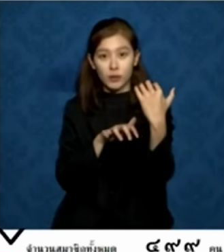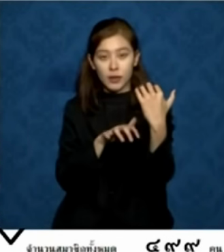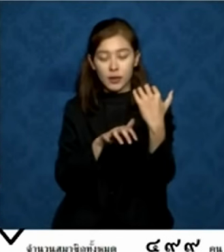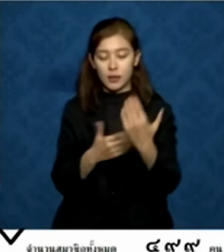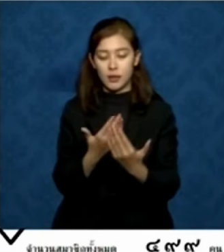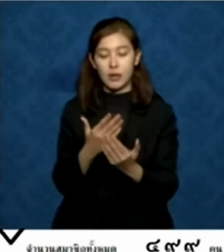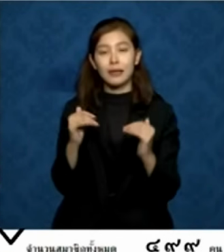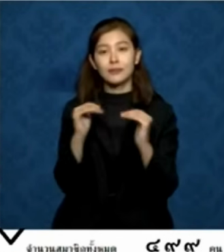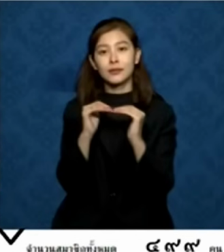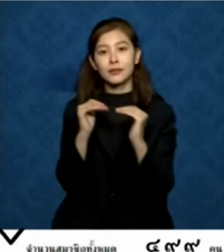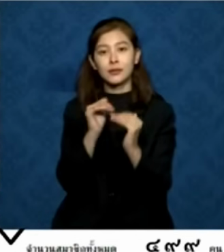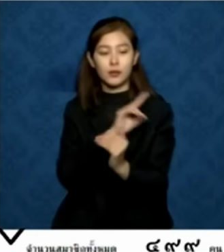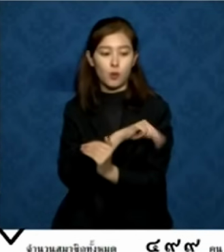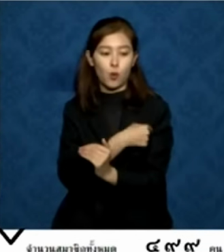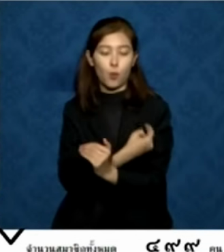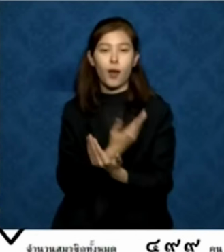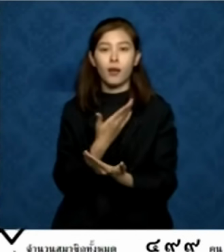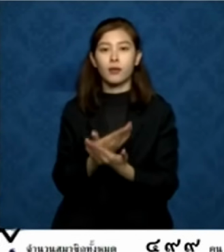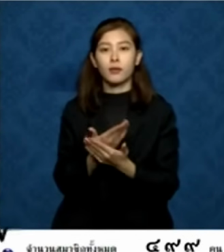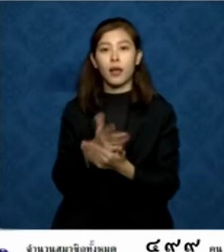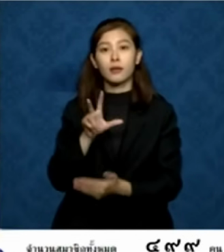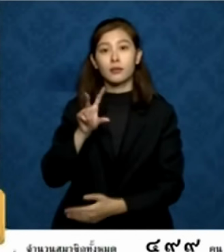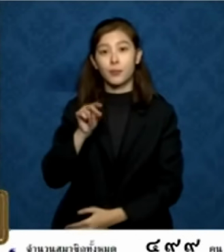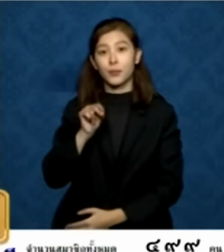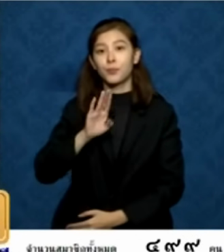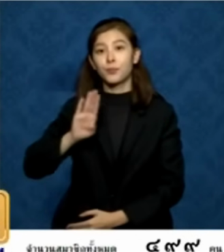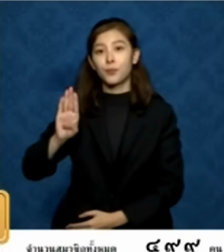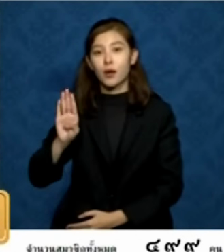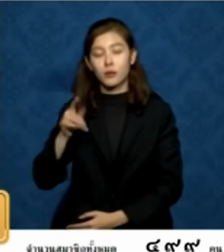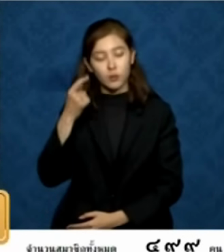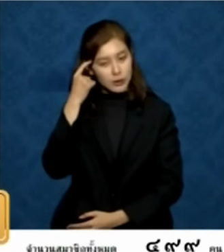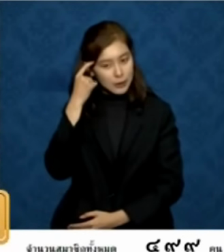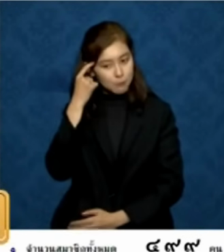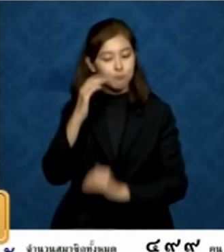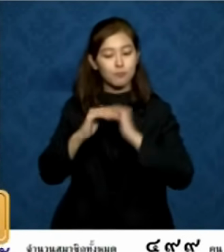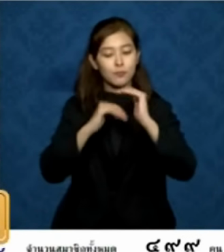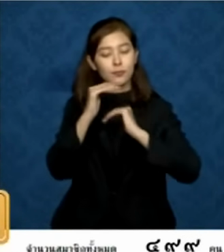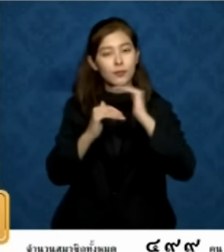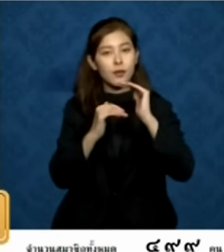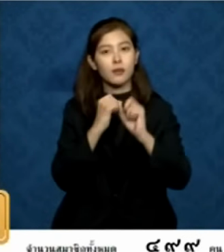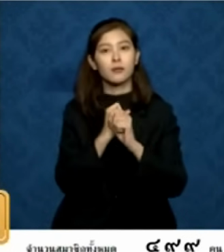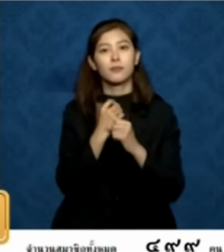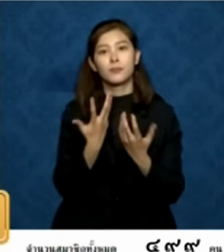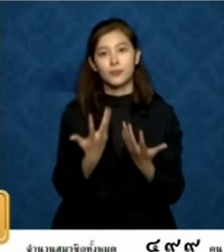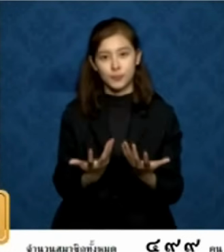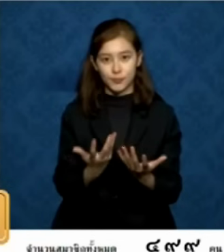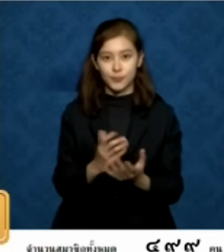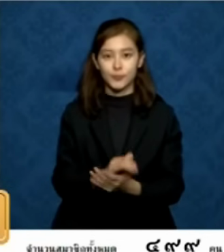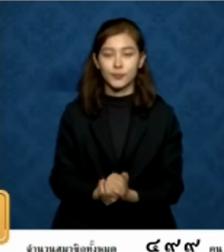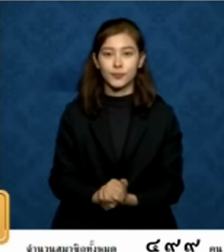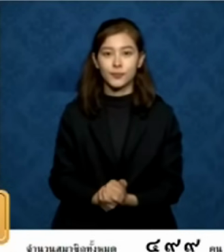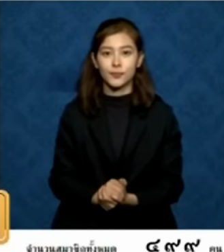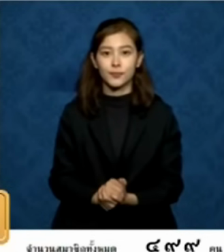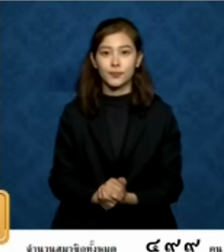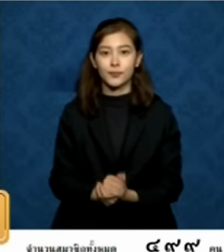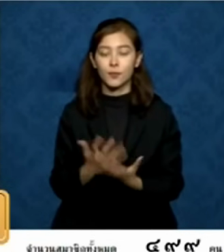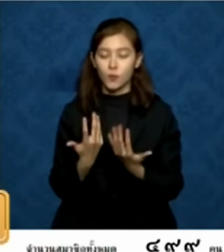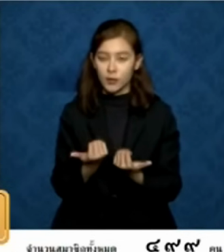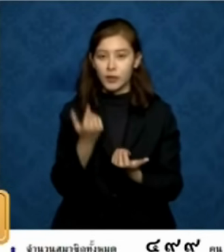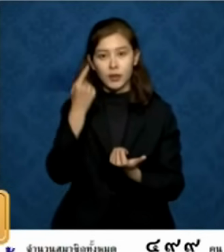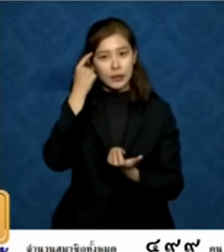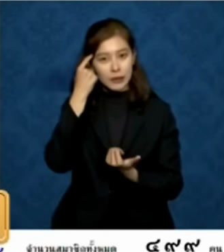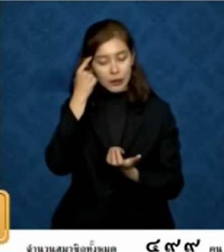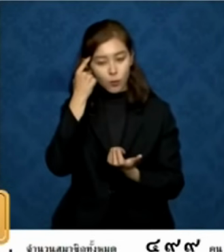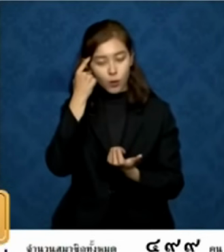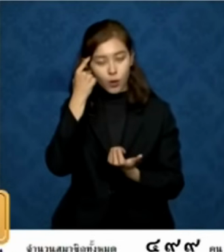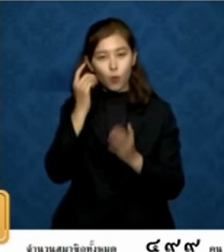าทุกโรคให้ดียิ่งขึ้นรัฐบาลจะดูแลลูกหลานประชาชนที่ได้รับผลกระทบจากยาเสพติ